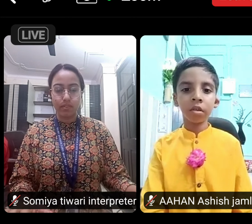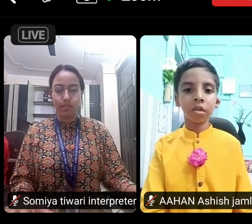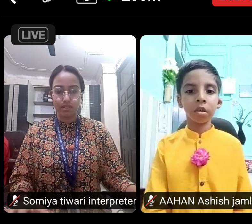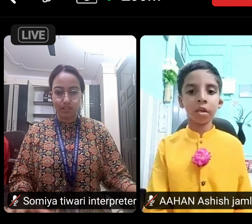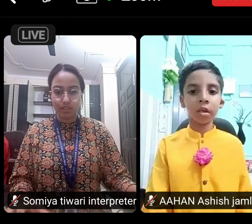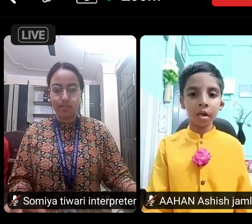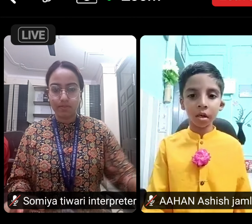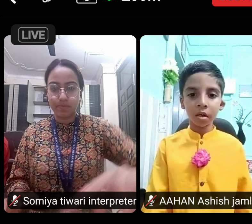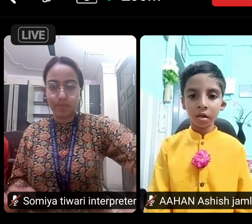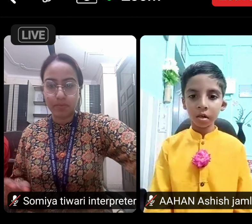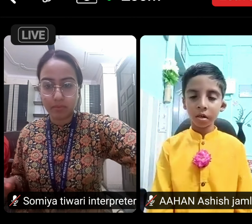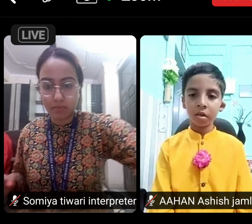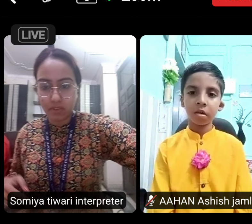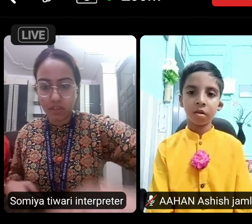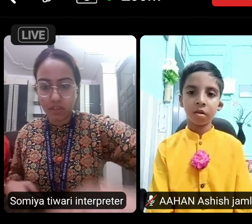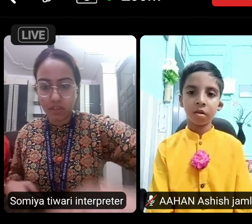यू कैन हियर अस सौम्या?